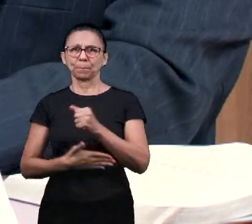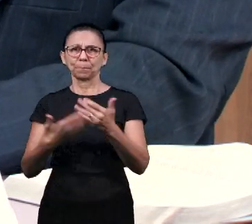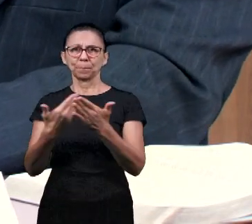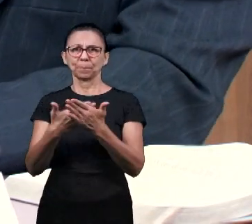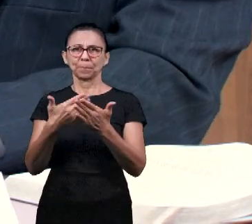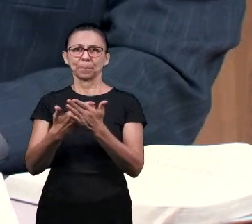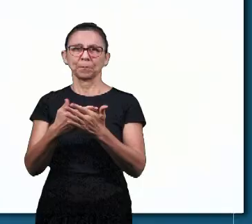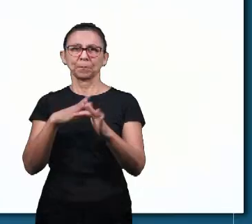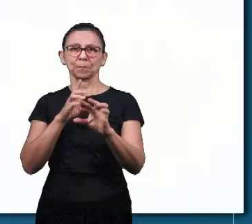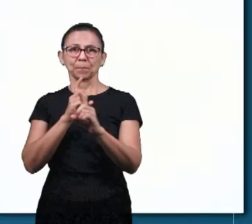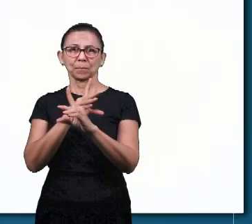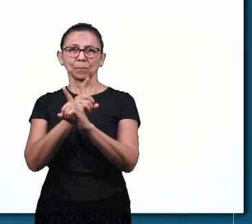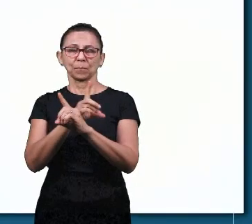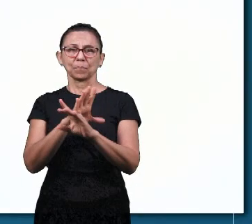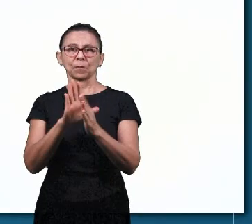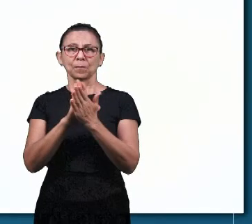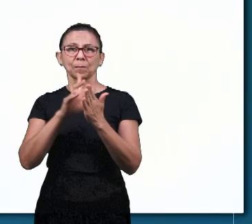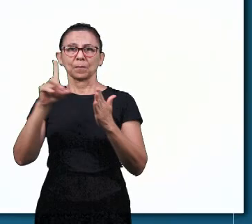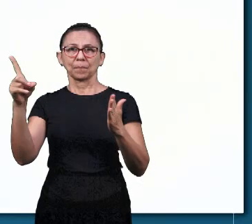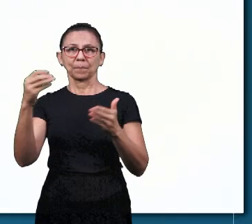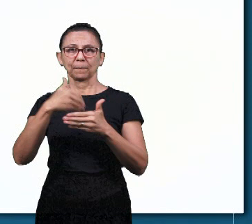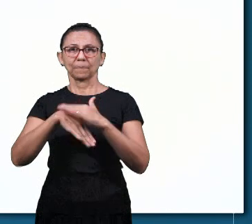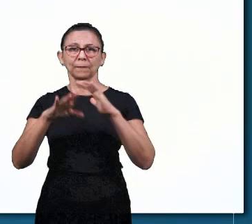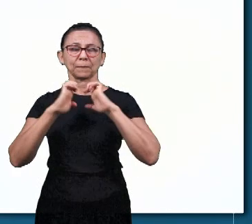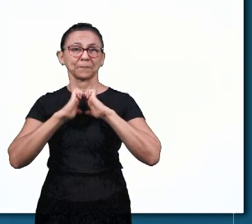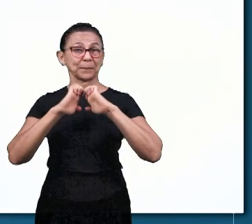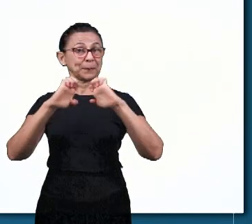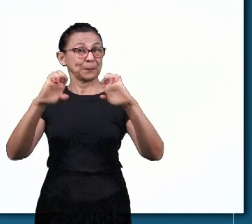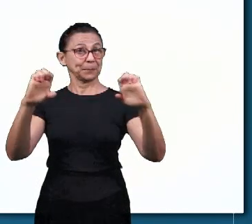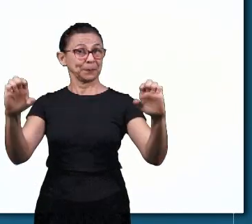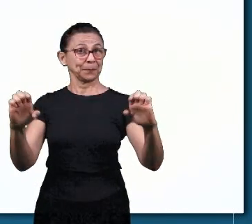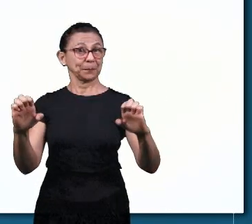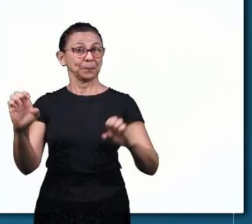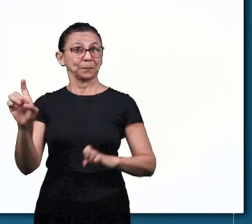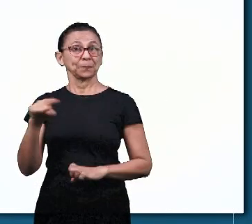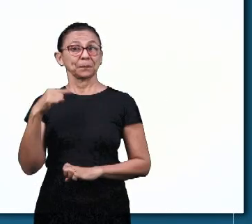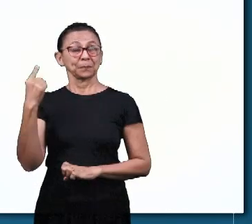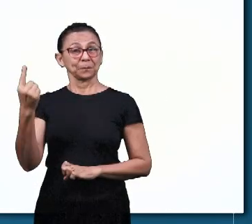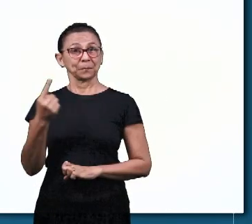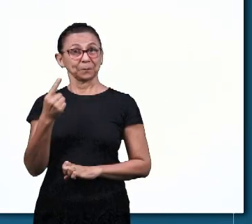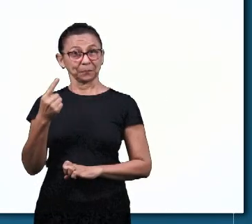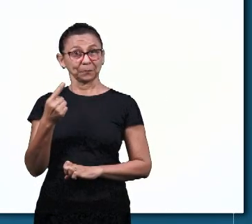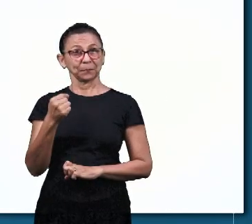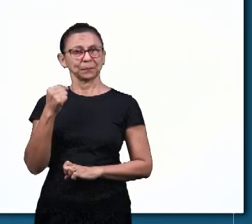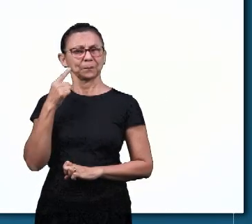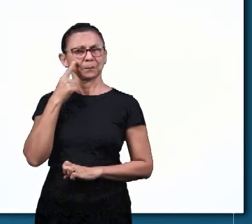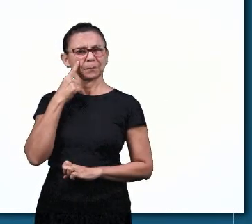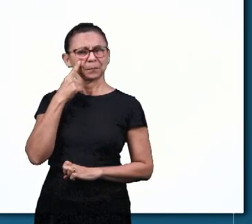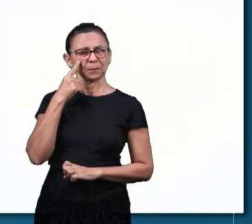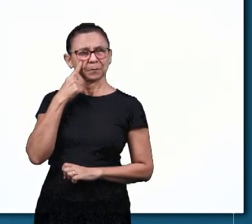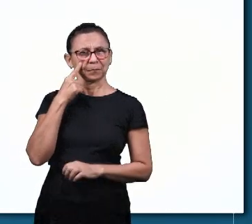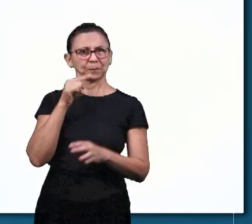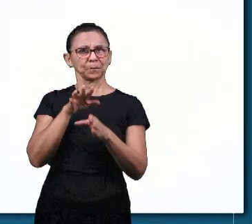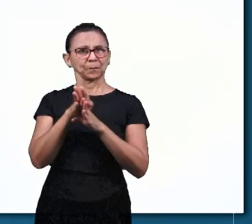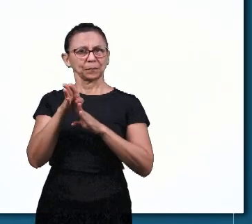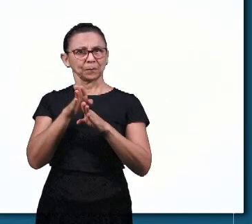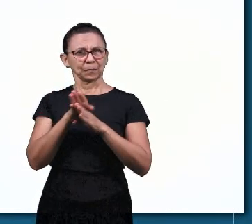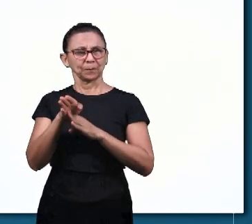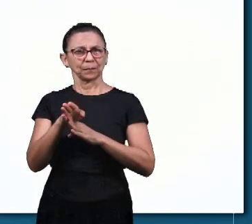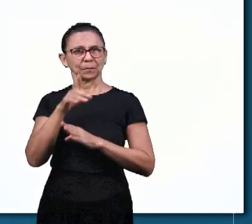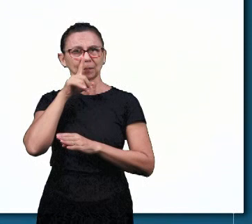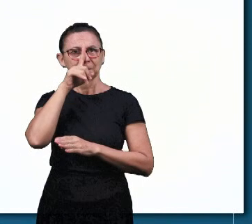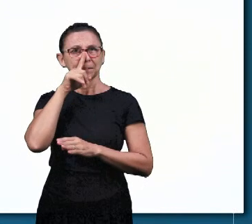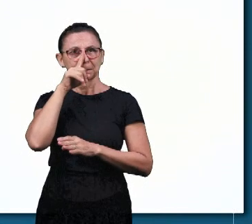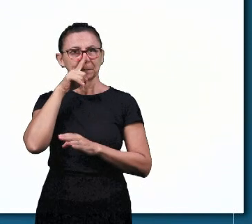de l'Évangile, nous sommes avertis des dangers d'un christianisme qui